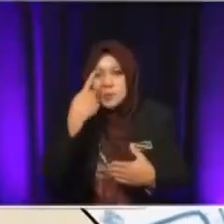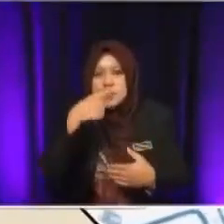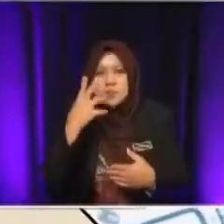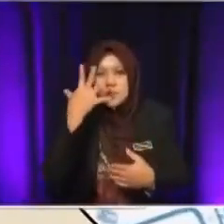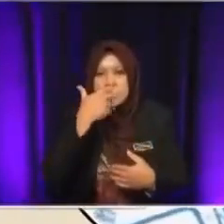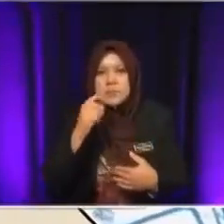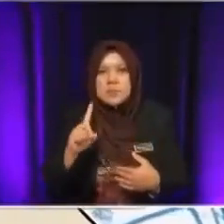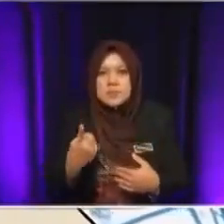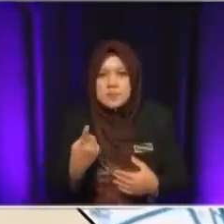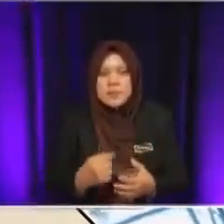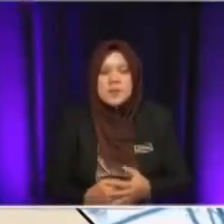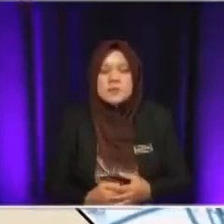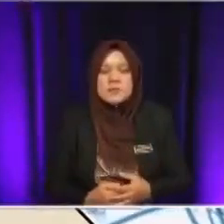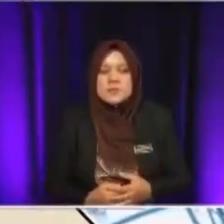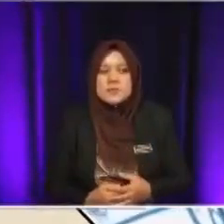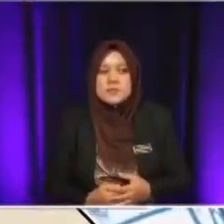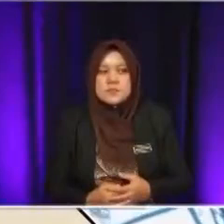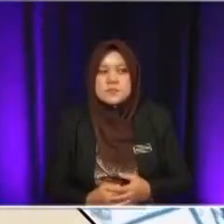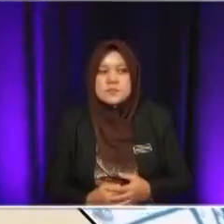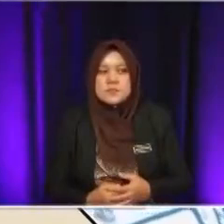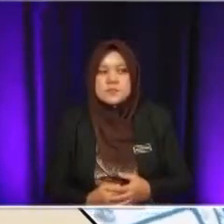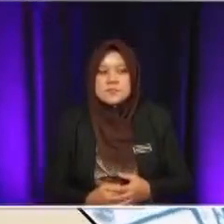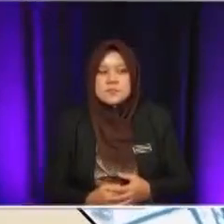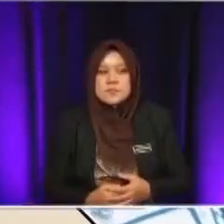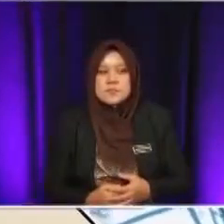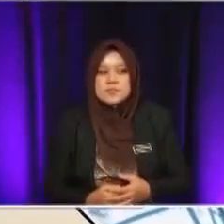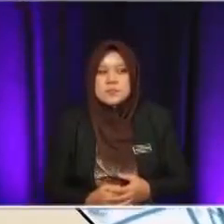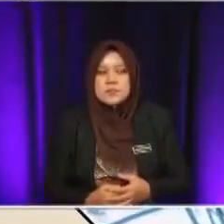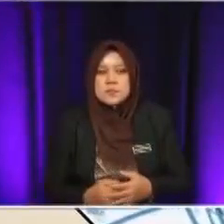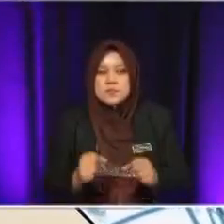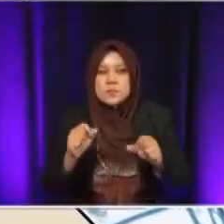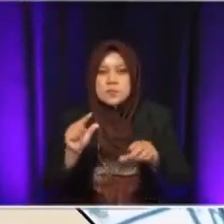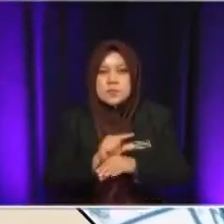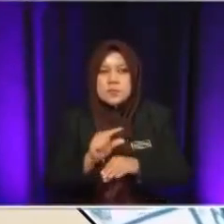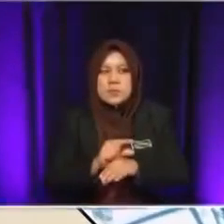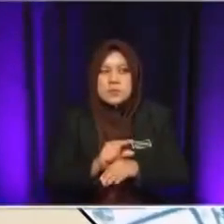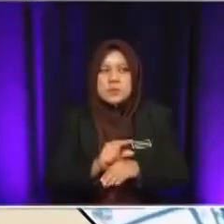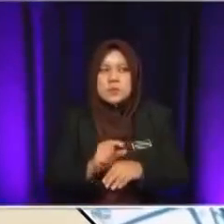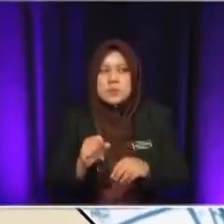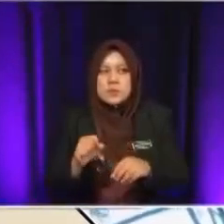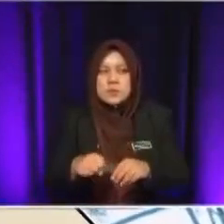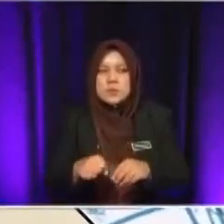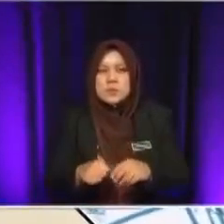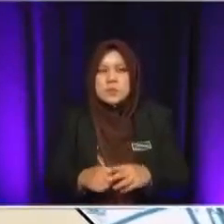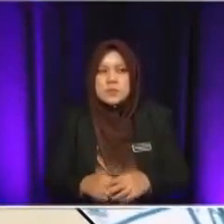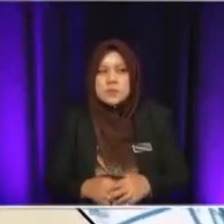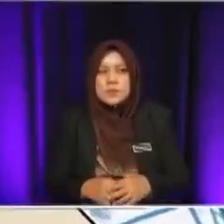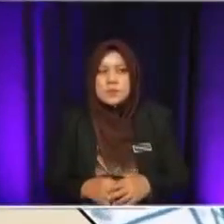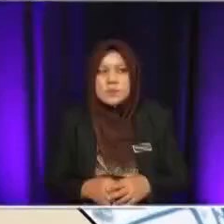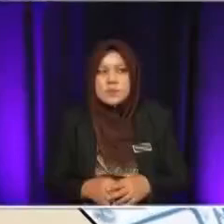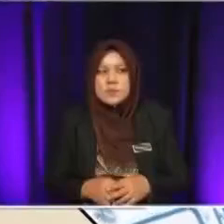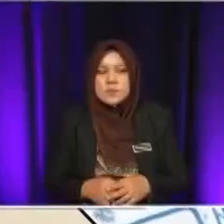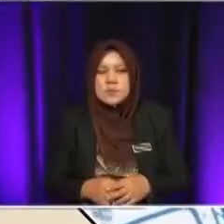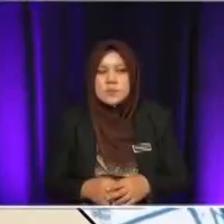hiasan saja. Okey, lekabel ni kita boleh gunakan tangan boleh. Okey, kita nak gunakan sudut tangan pun boleh, tak ada masalah. Saya